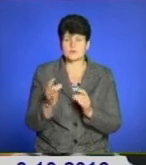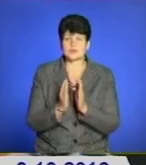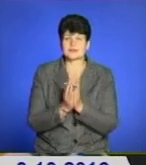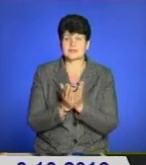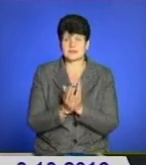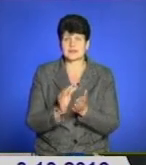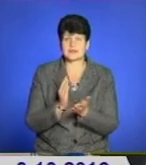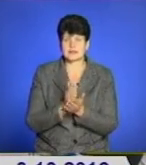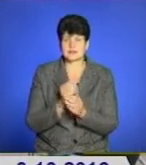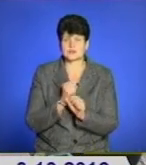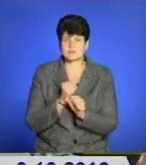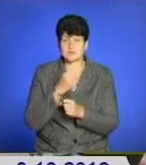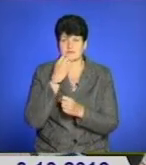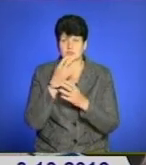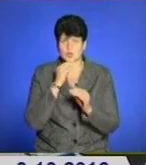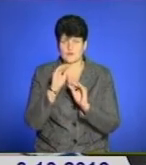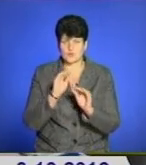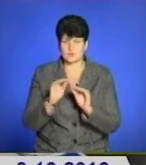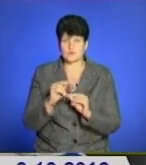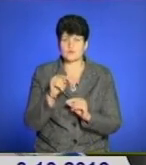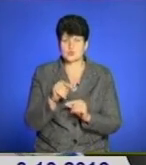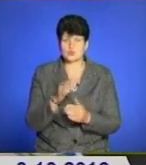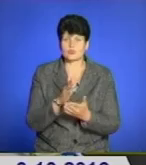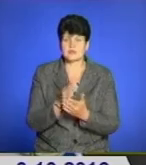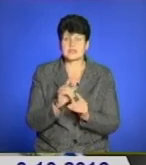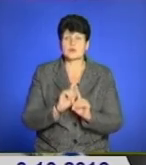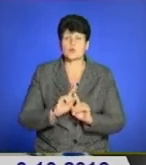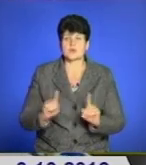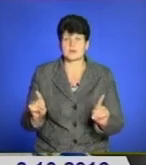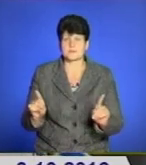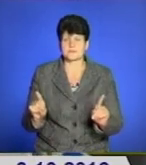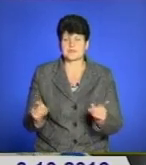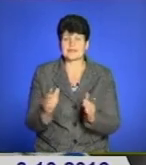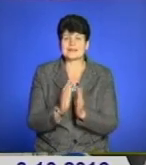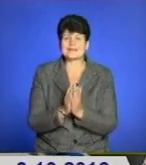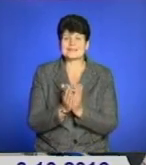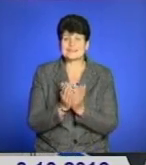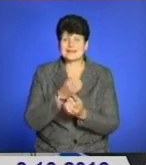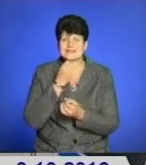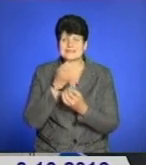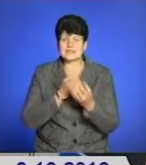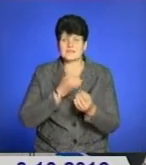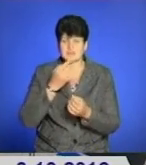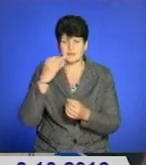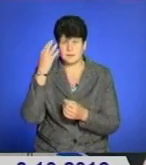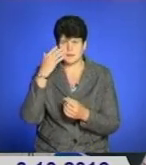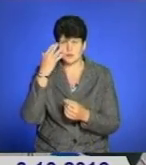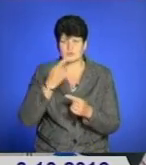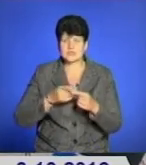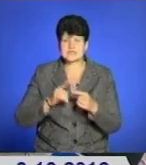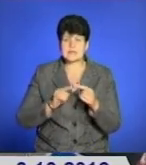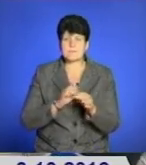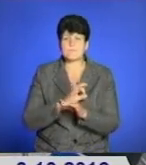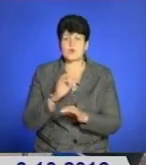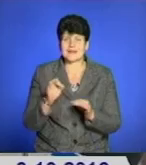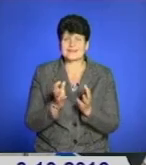із квіткових композицій, і це в цьому вже є її унікальність. Тобто книга із квітів, ось так задуманий цей проект,